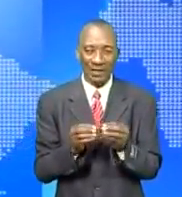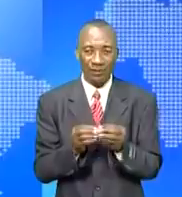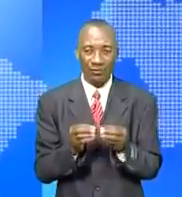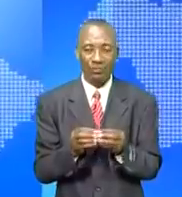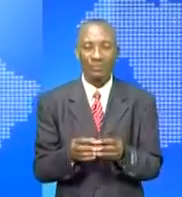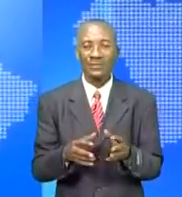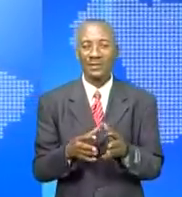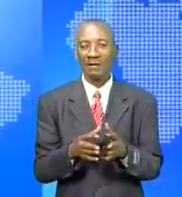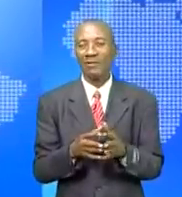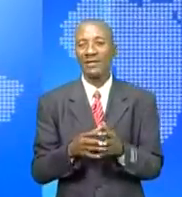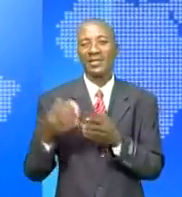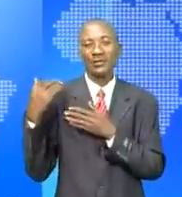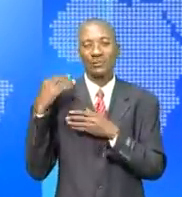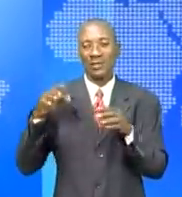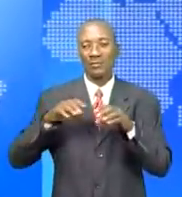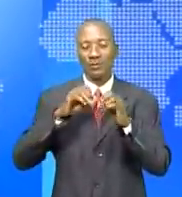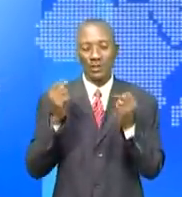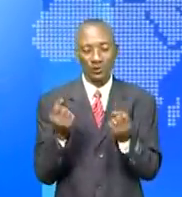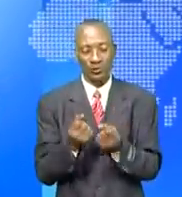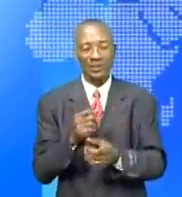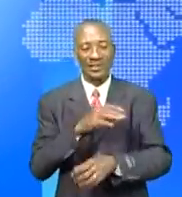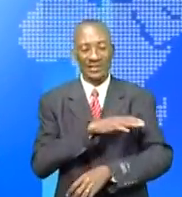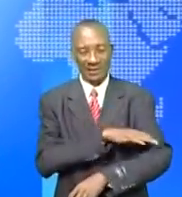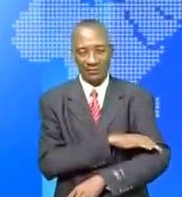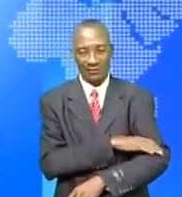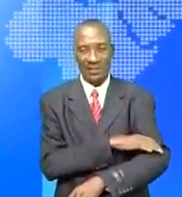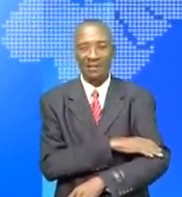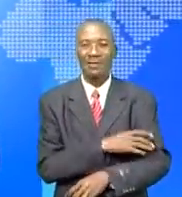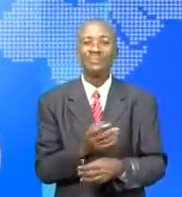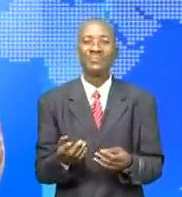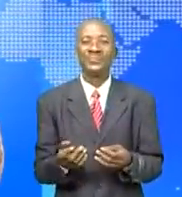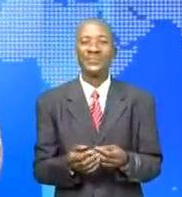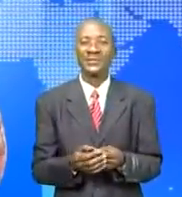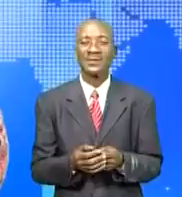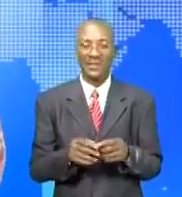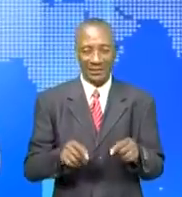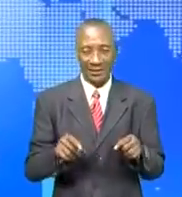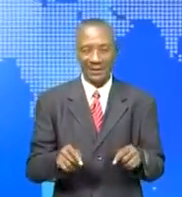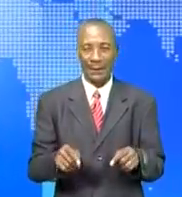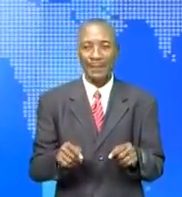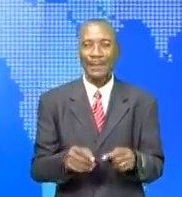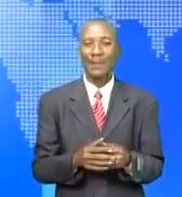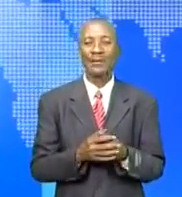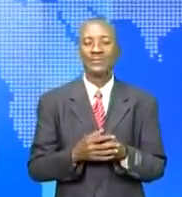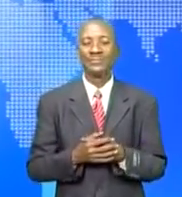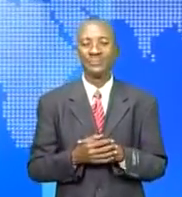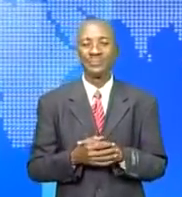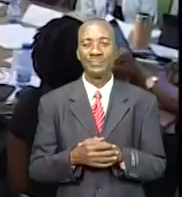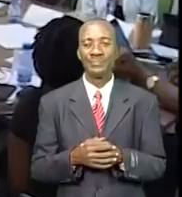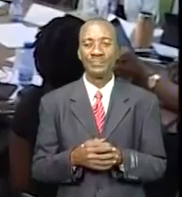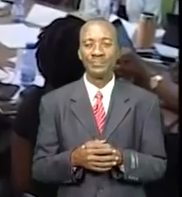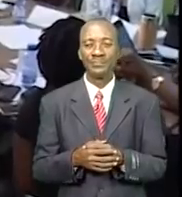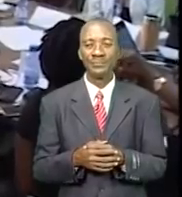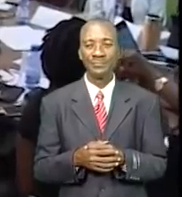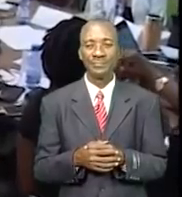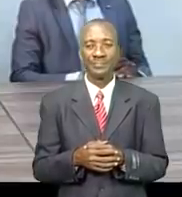civile pour les suivis et l'accompagnement du gouvernement de l'Union sacrée. Ils ont évoqué entre autres quelques sujets d'actualité. Voir